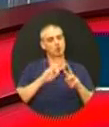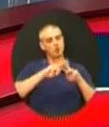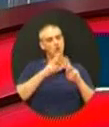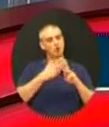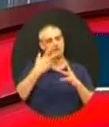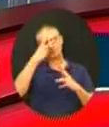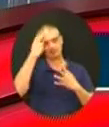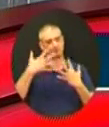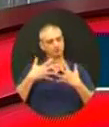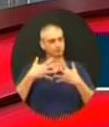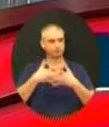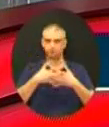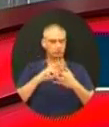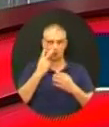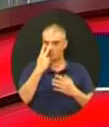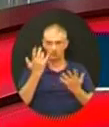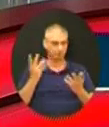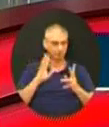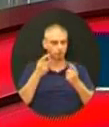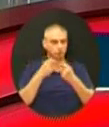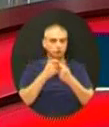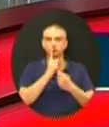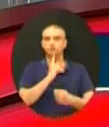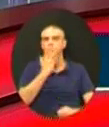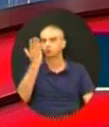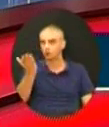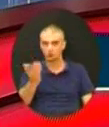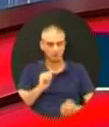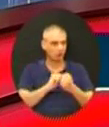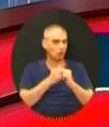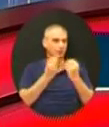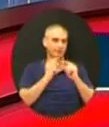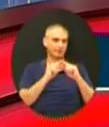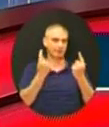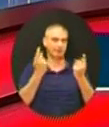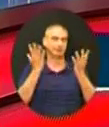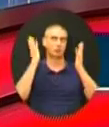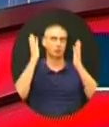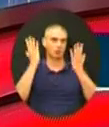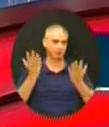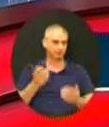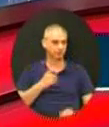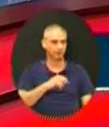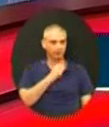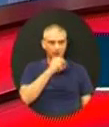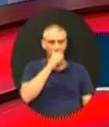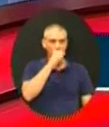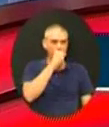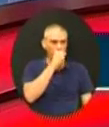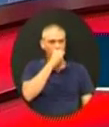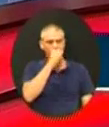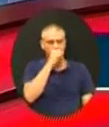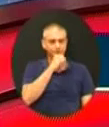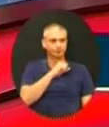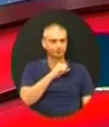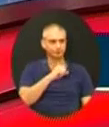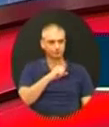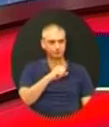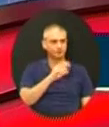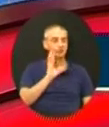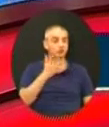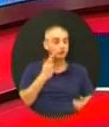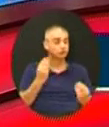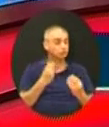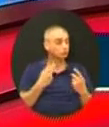בעולם הערבי, שאנחנו לא רואים אותה בכל הנוגע לסוריה למשל, ודברים בהחלט, איומים בהחלט. אחרים אבל כאשר, שקורים בעולם. כאשר יש יריב משותף, אז אין,